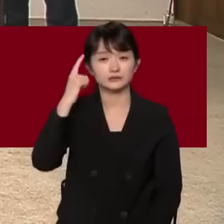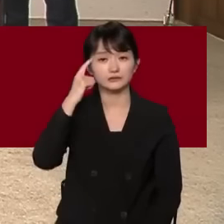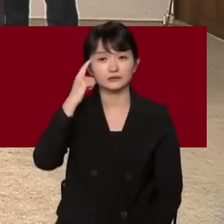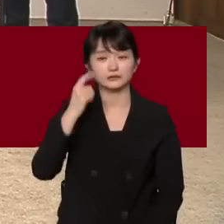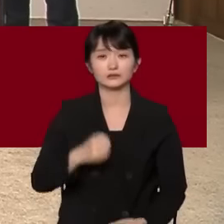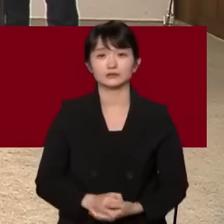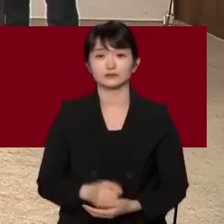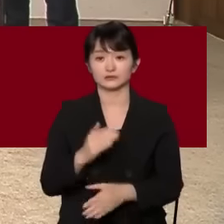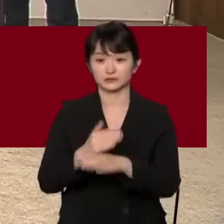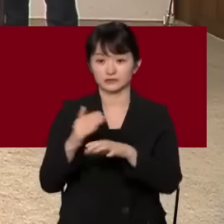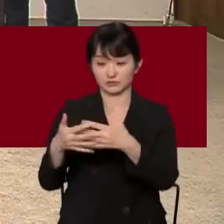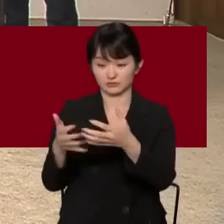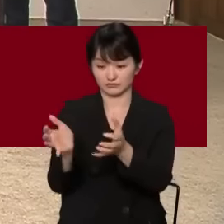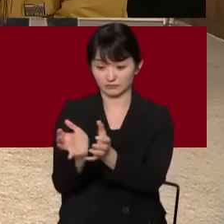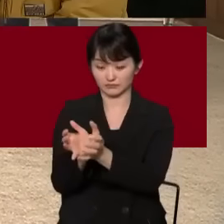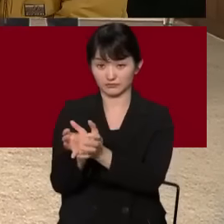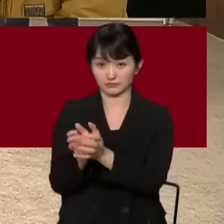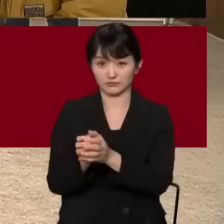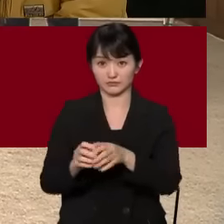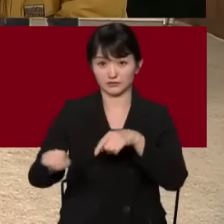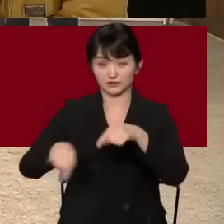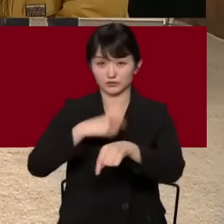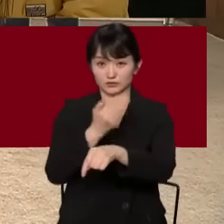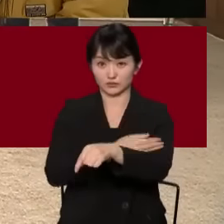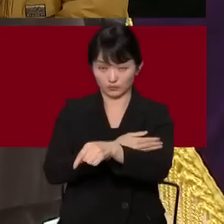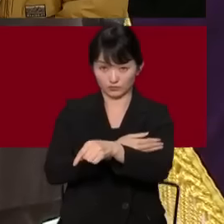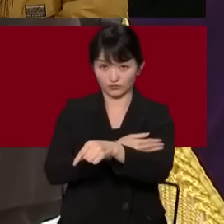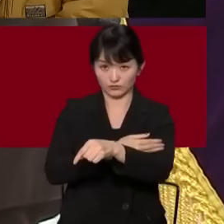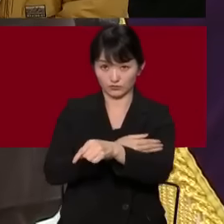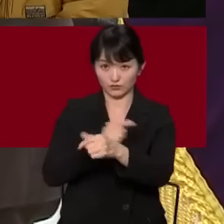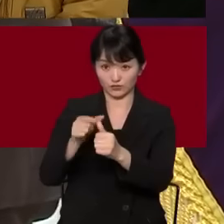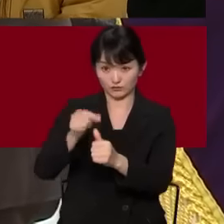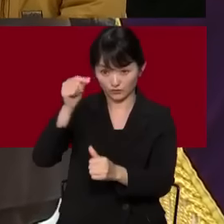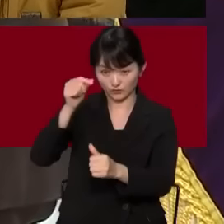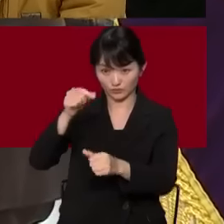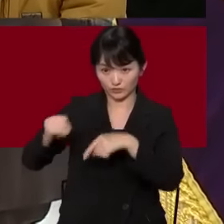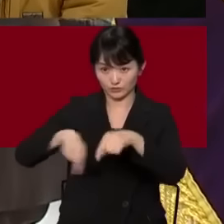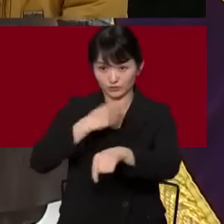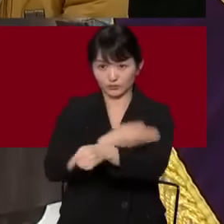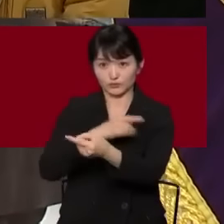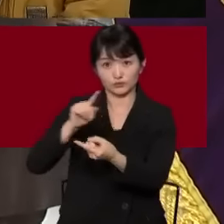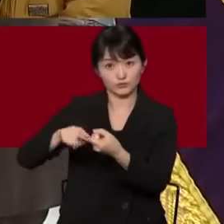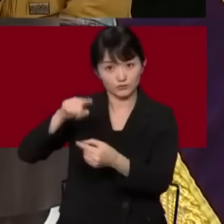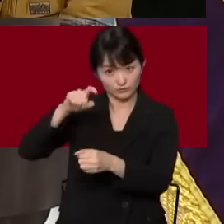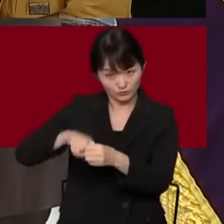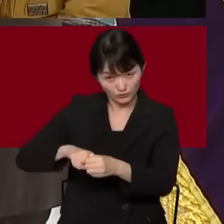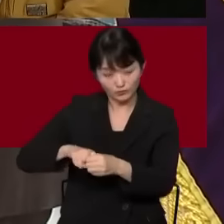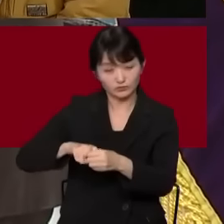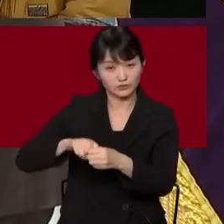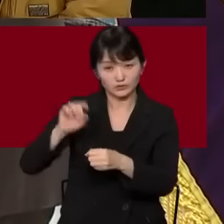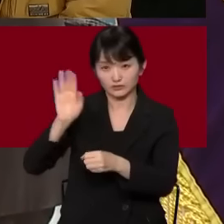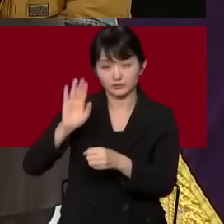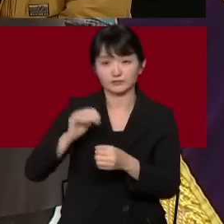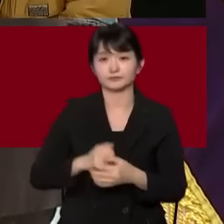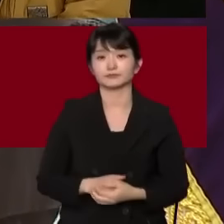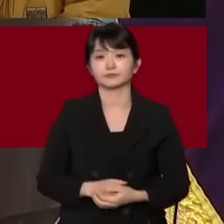저는 그렇게 생각합니다. 정당이라고 하는 것이 정권 창출과 정권 유지가 목적이 되어서는 안 된다고 생각합니다.